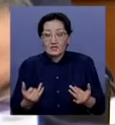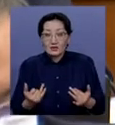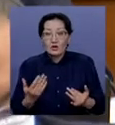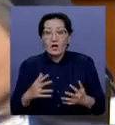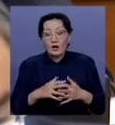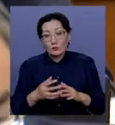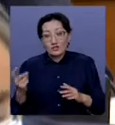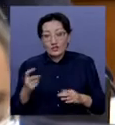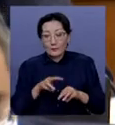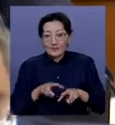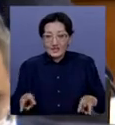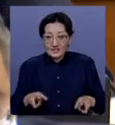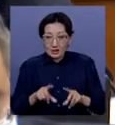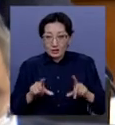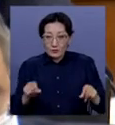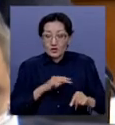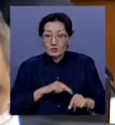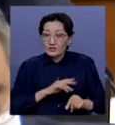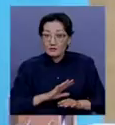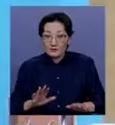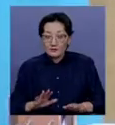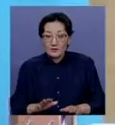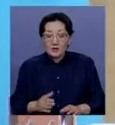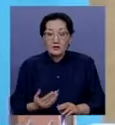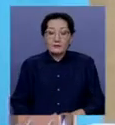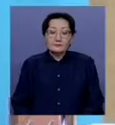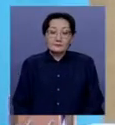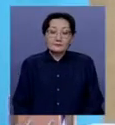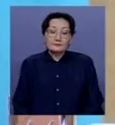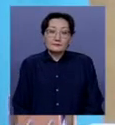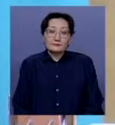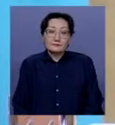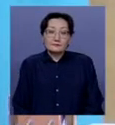ауыл шаруашылығы министрлігінде жұмыс істемейді. Вы то сейчас